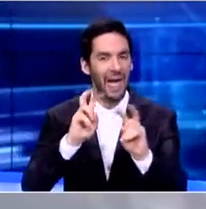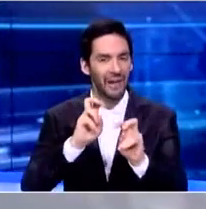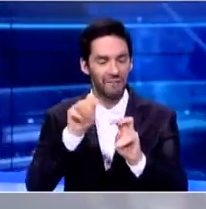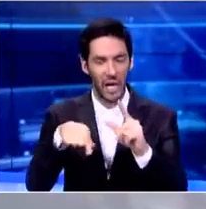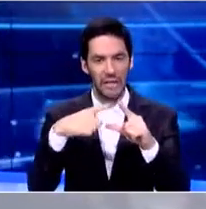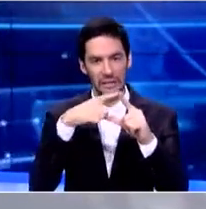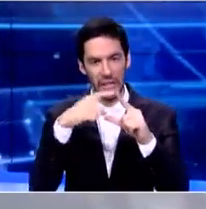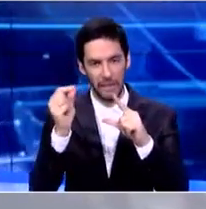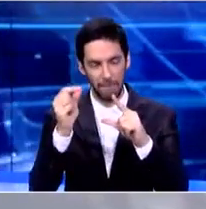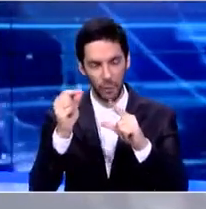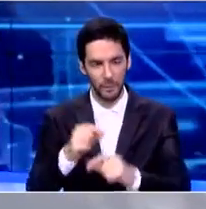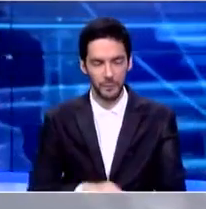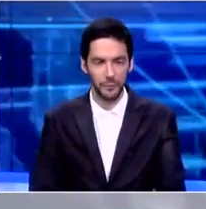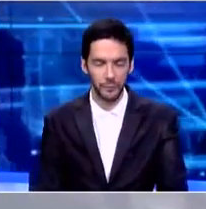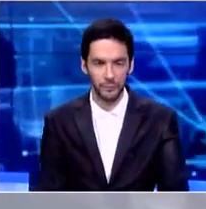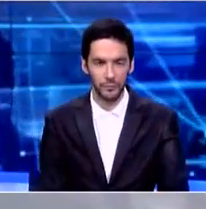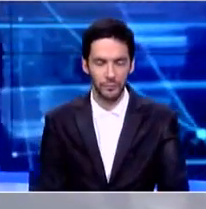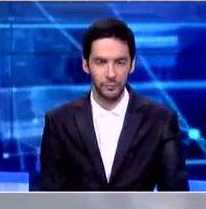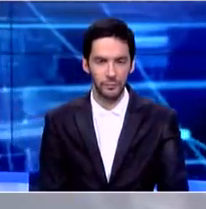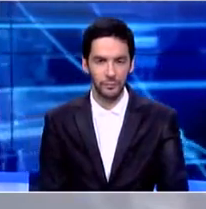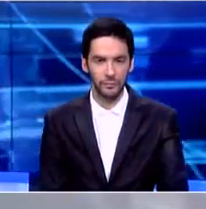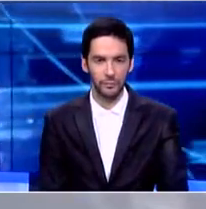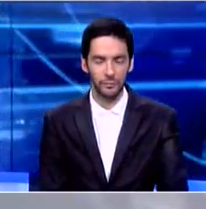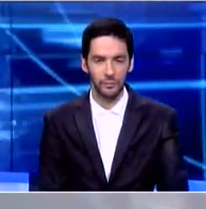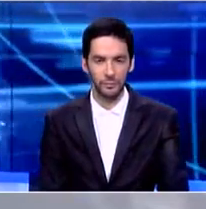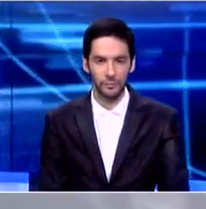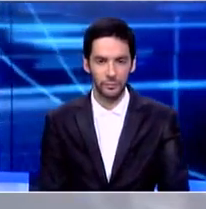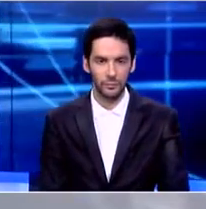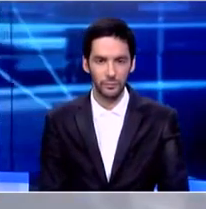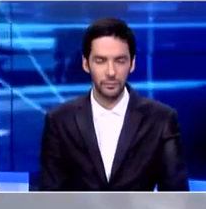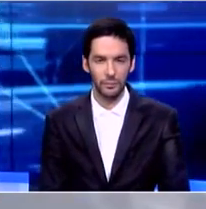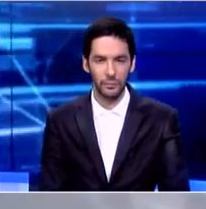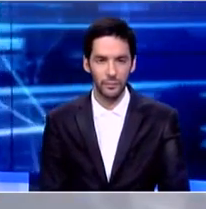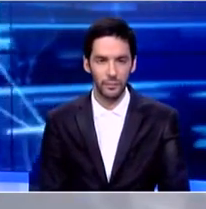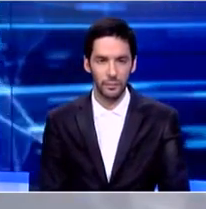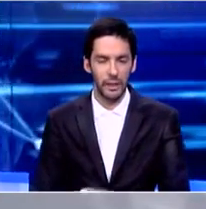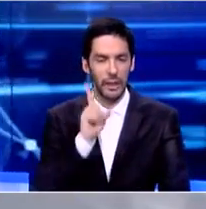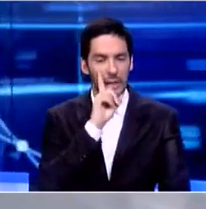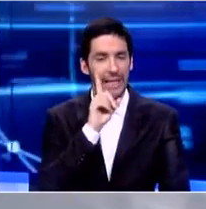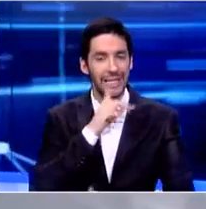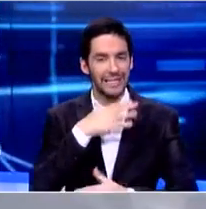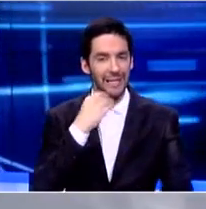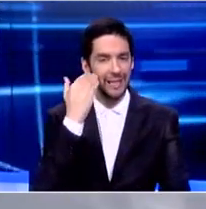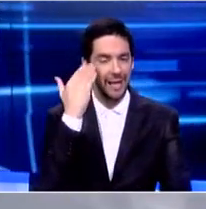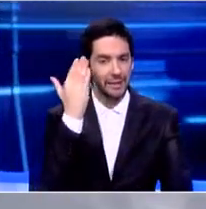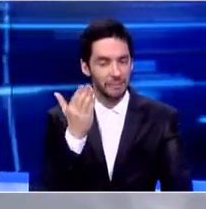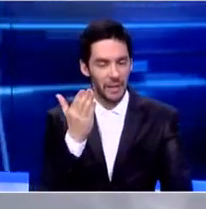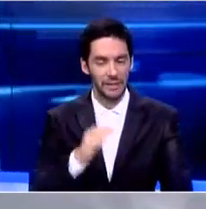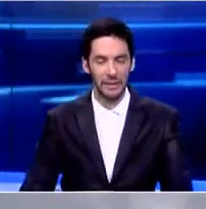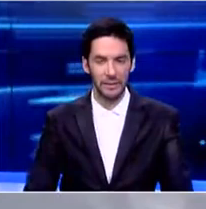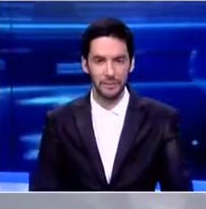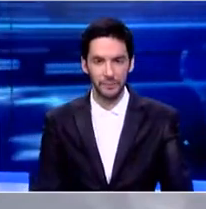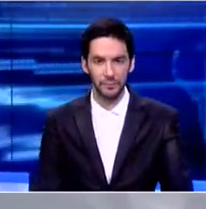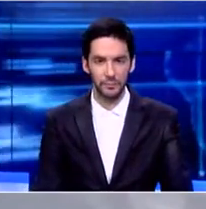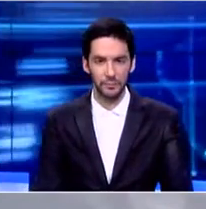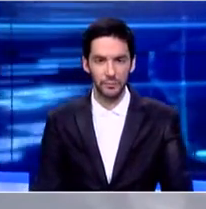προκύπτουν μέχρι στιγμής από τα δεδομένα μας. Καλησπέρα και από μένα. Είμαι στην ευχάριστη θέση να πω